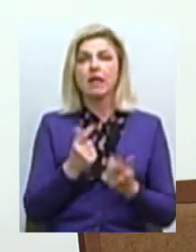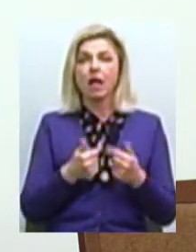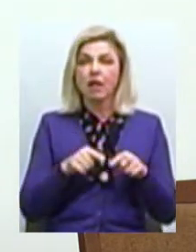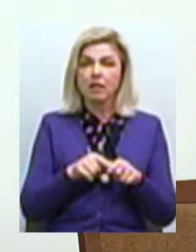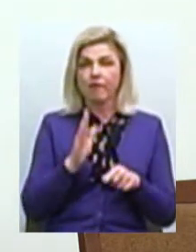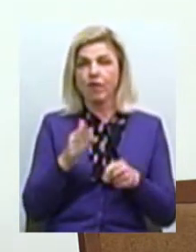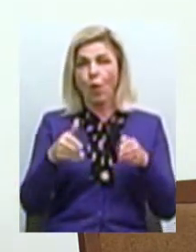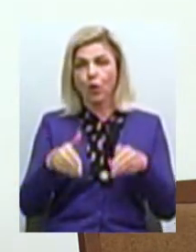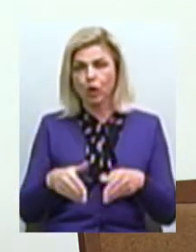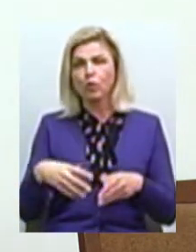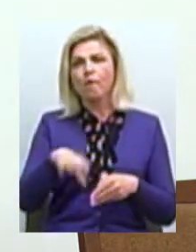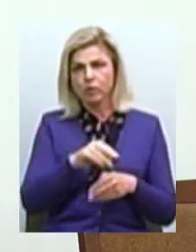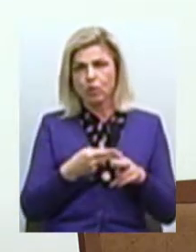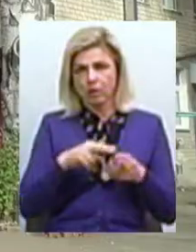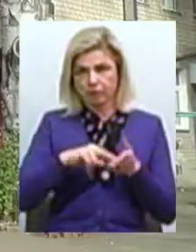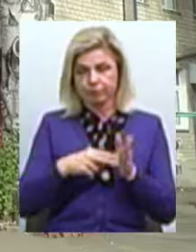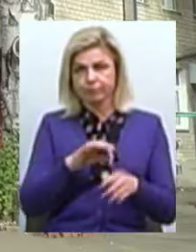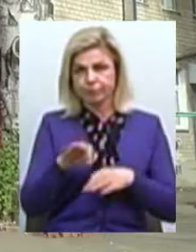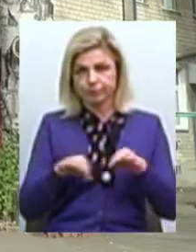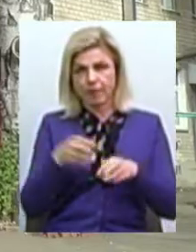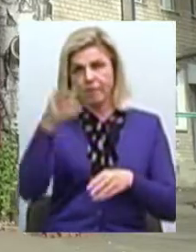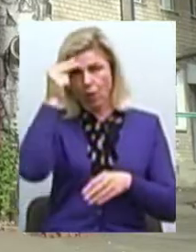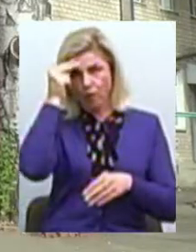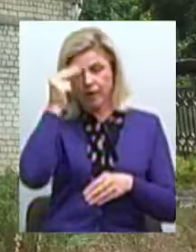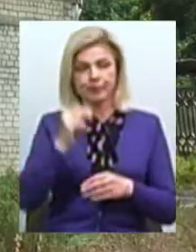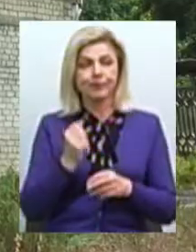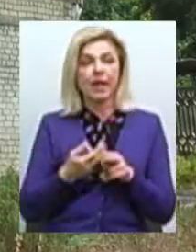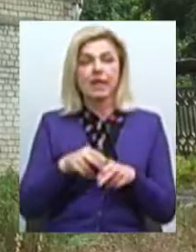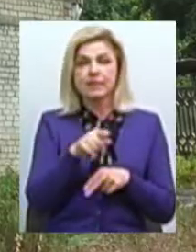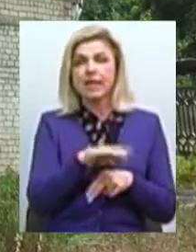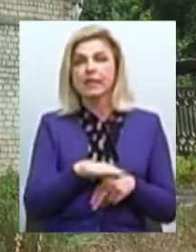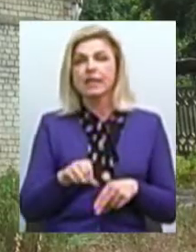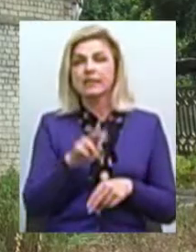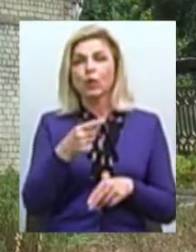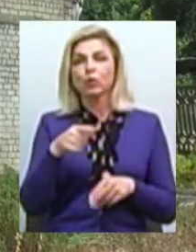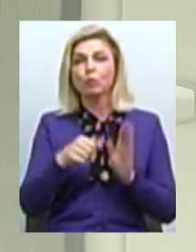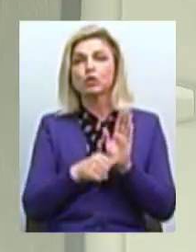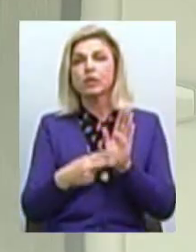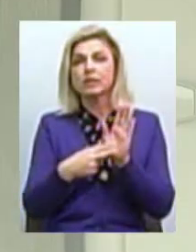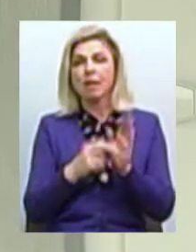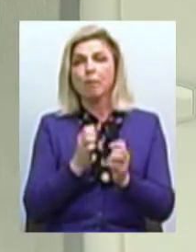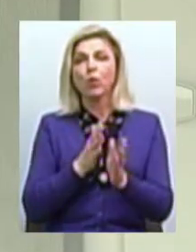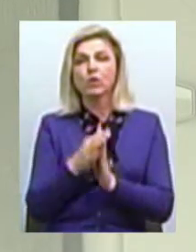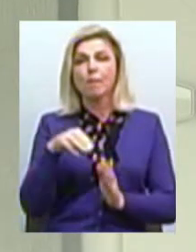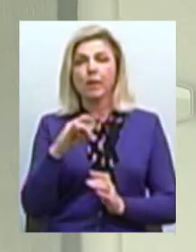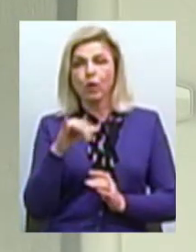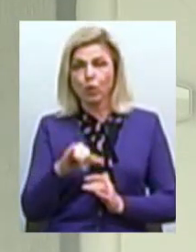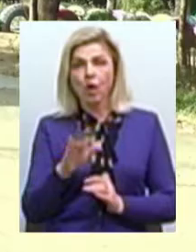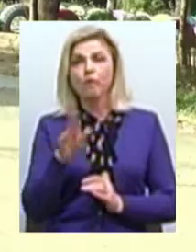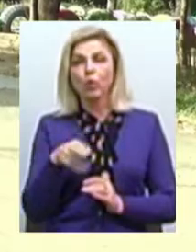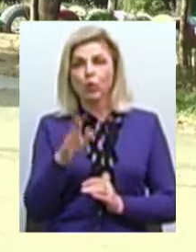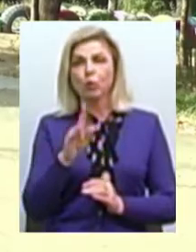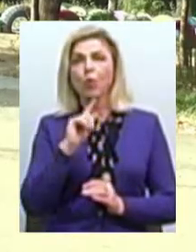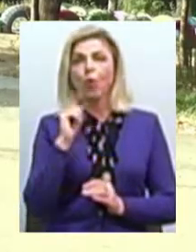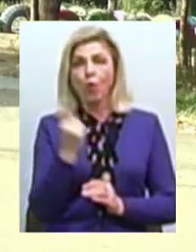Тобто все це ми врахували. А це дитячий садочок номер 67, розташований на проспекті Миру. В грудні буде рік, як